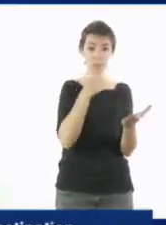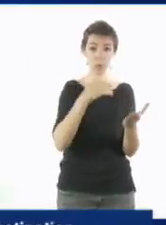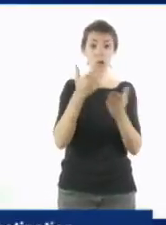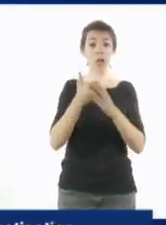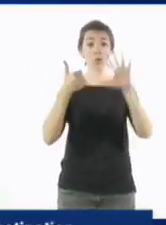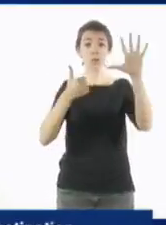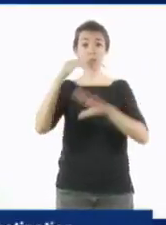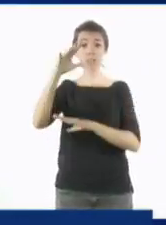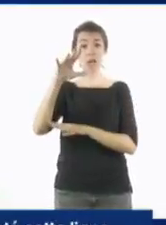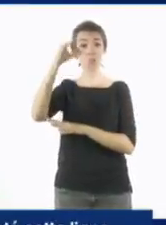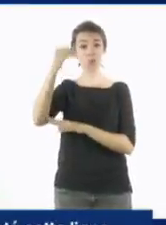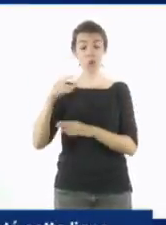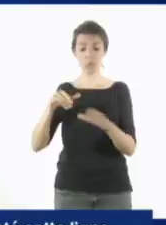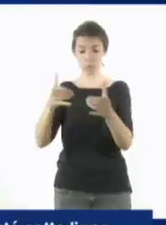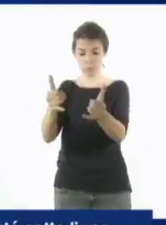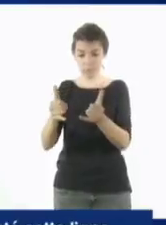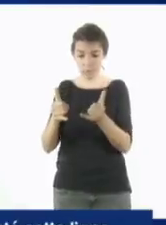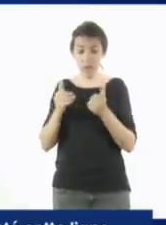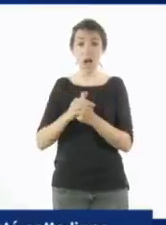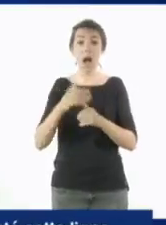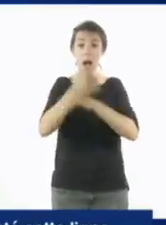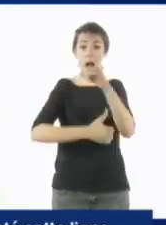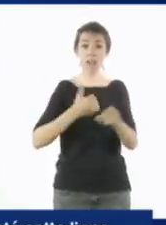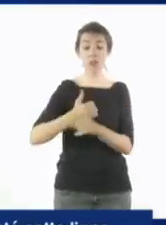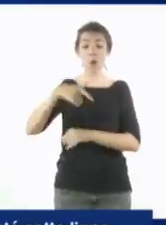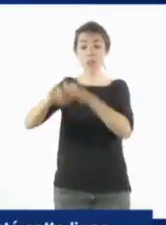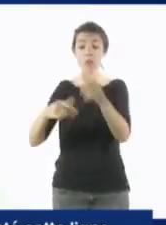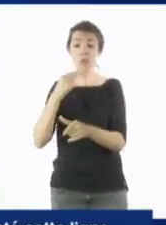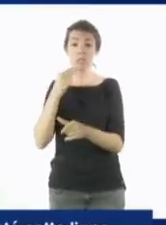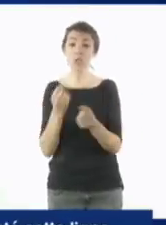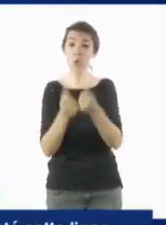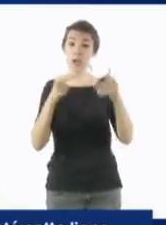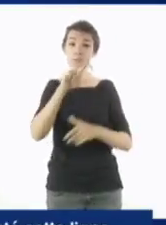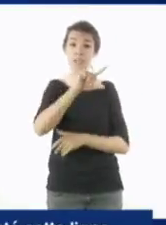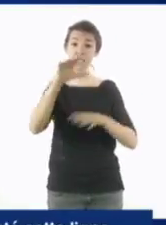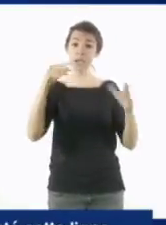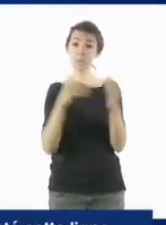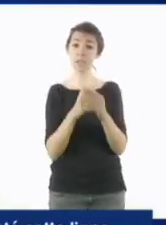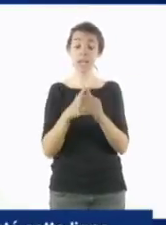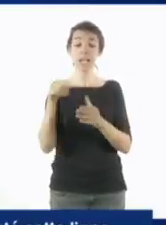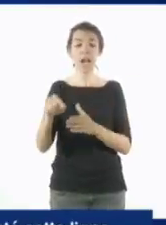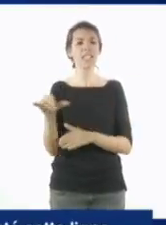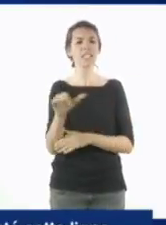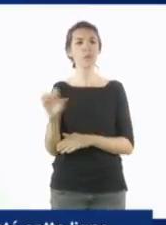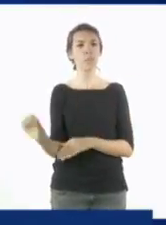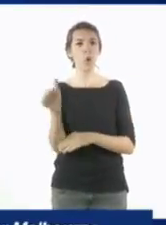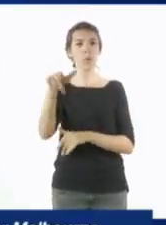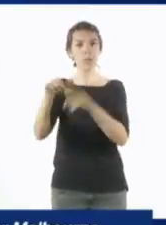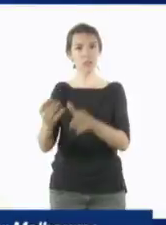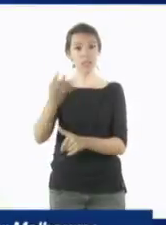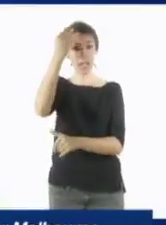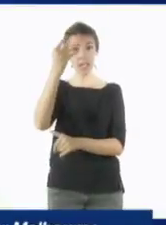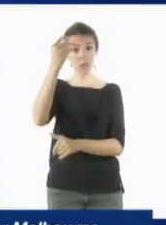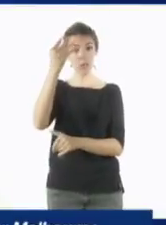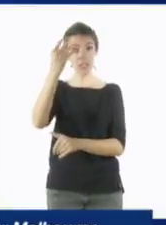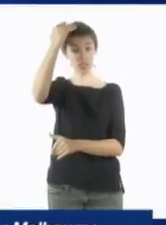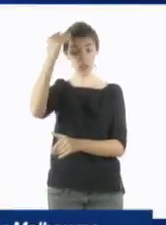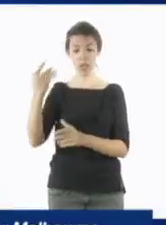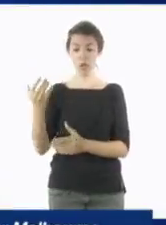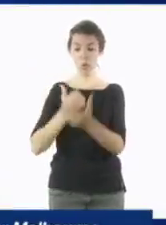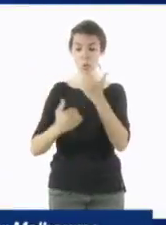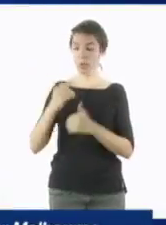65%. En un an, 25 000 passagers ont emprunté cette ligne. Premier bénéficiaire, les Calédoniens. Il y avait une très forte